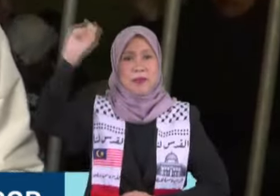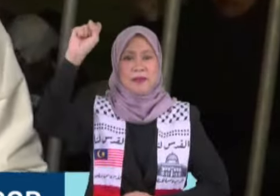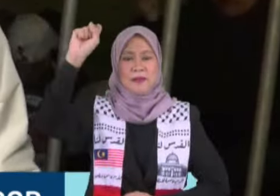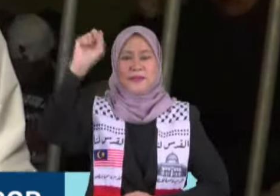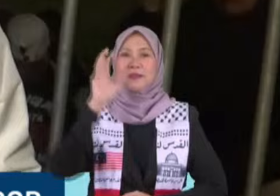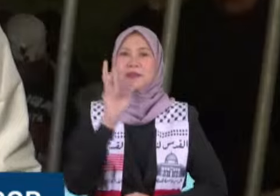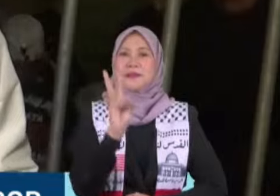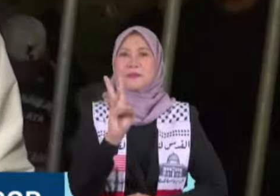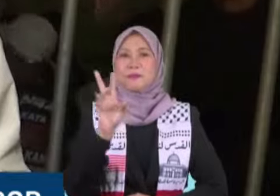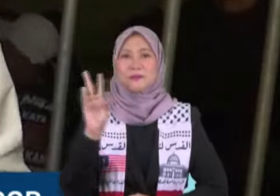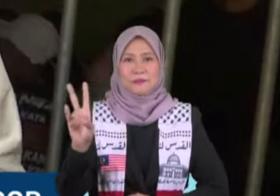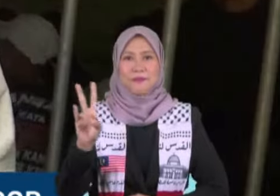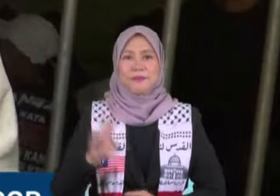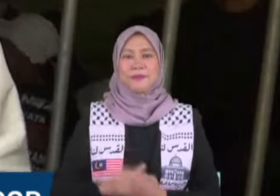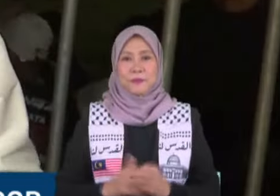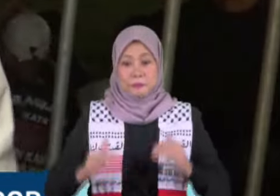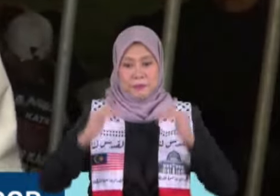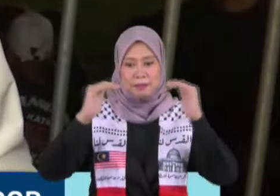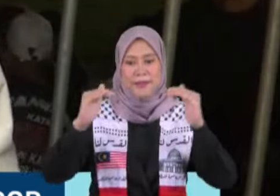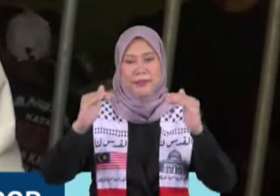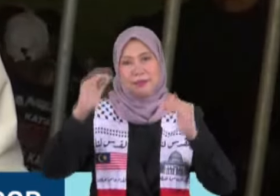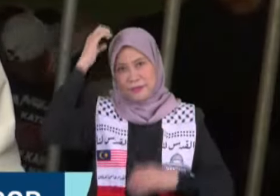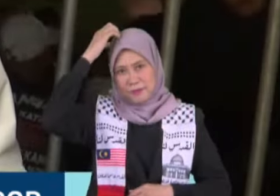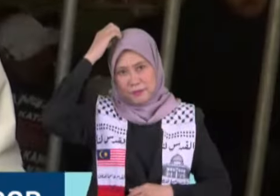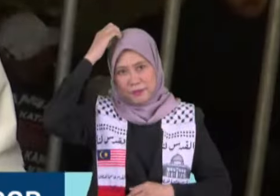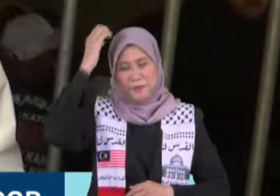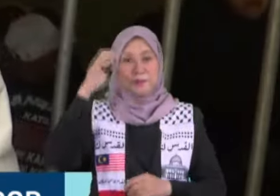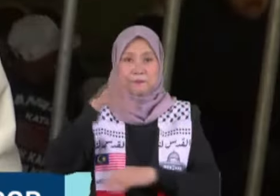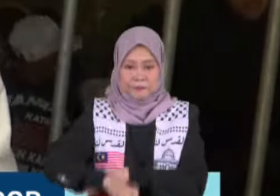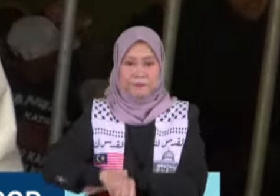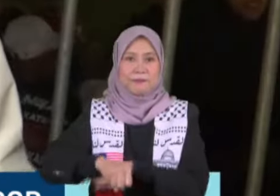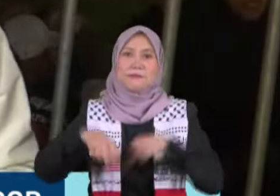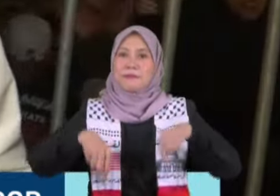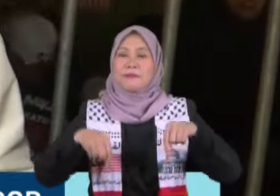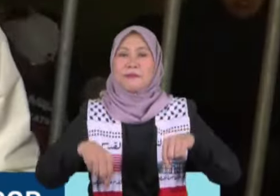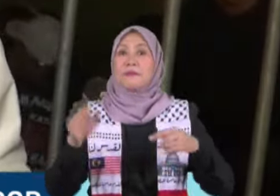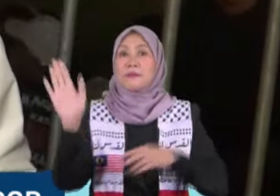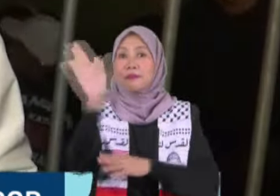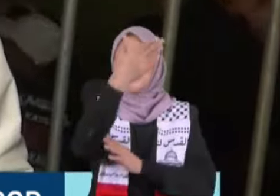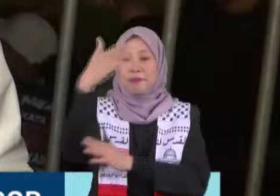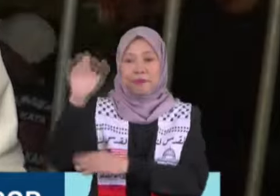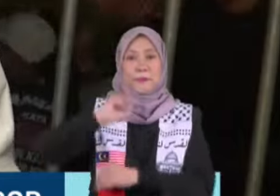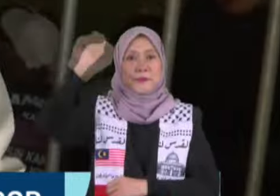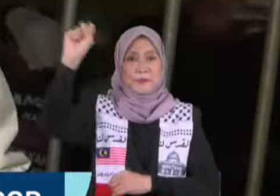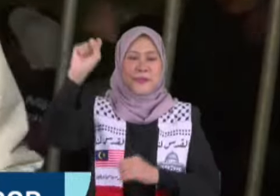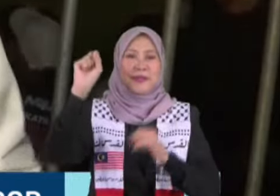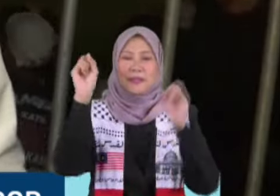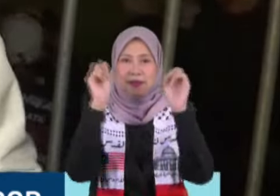Kebangsaan ke-67 peringkat negeri Selangor pada malam ini di Dataran Kemerdekaan